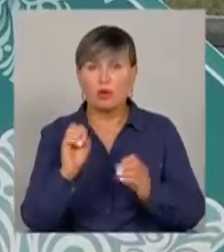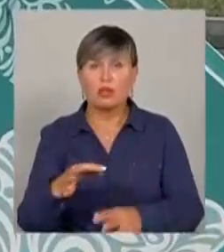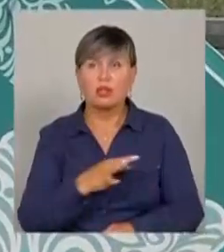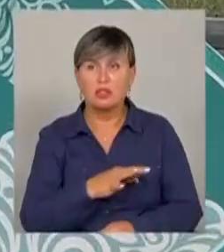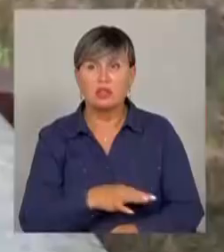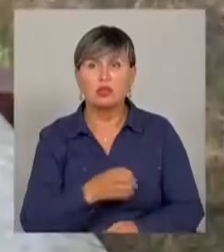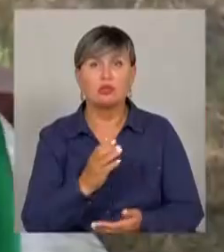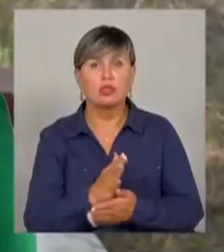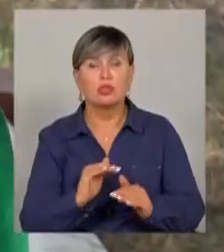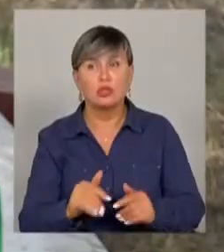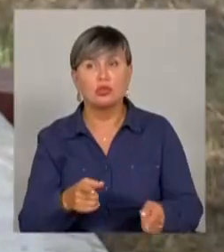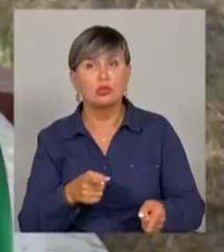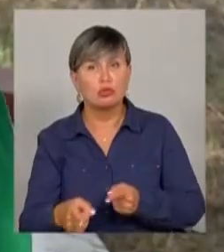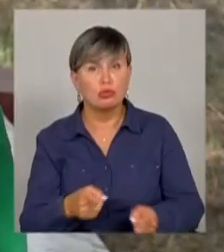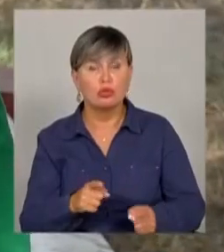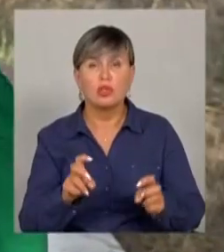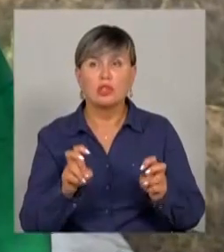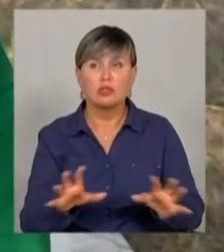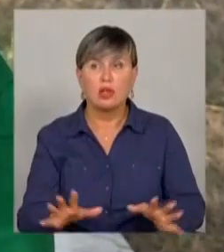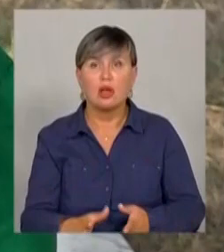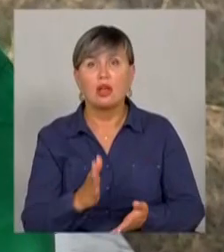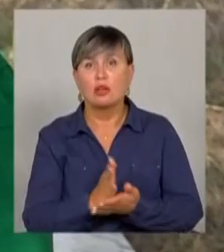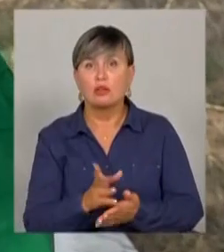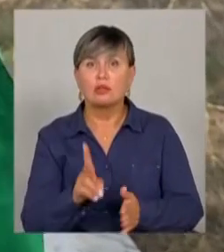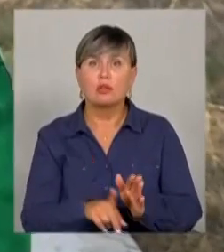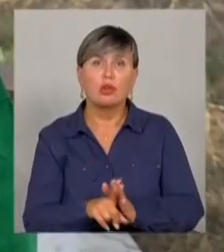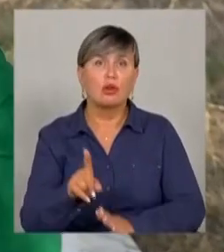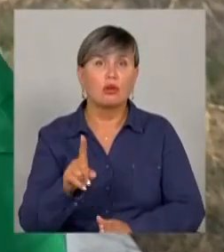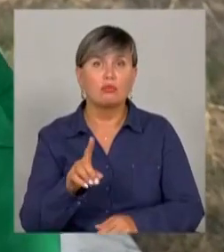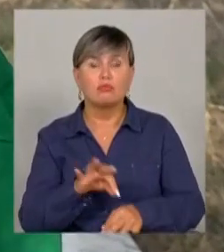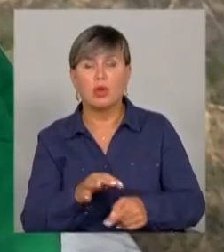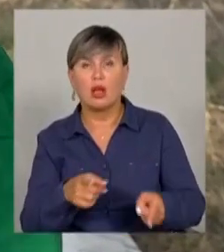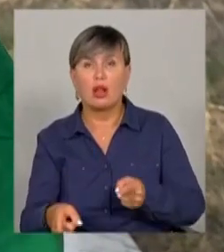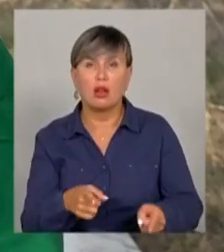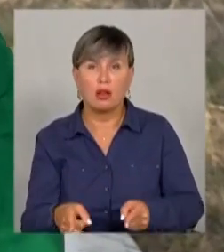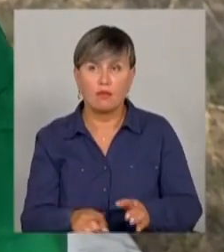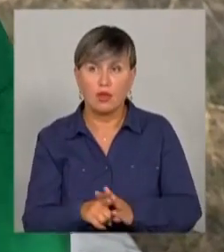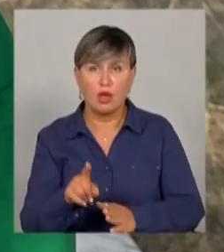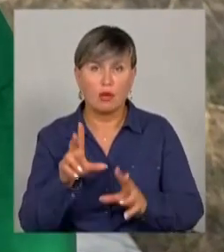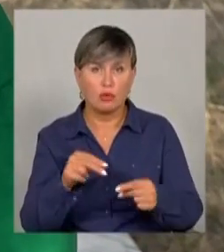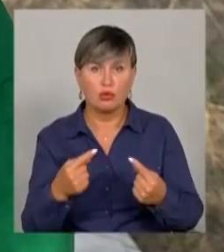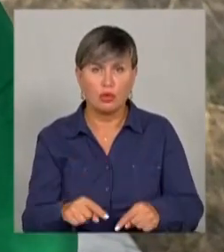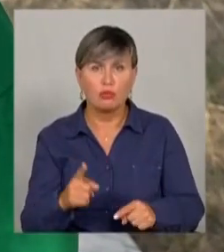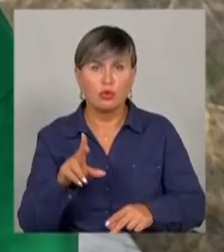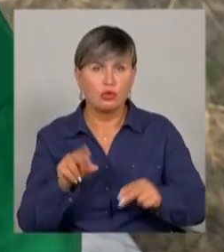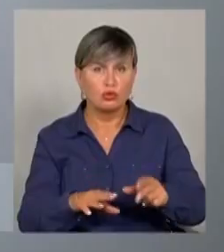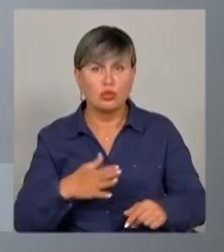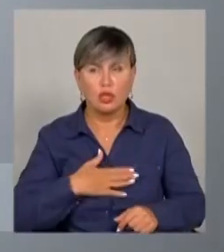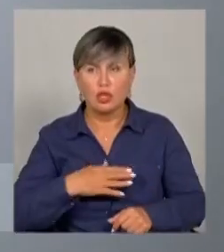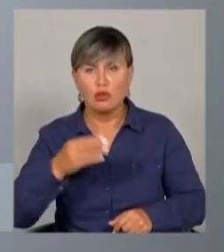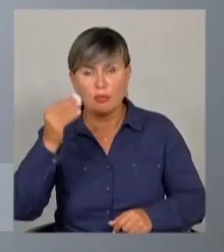Есть еще дети с судорогами, неусидчивые. А если у кого-то начнется приступ? Изначально обещали совсем другое. Почему не учли нашего